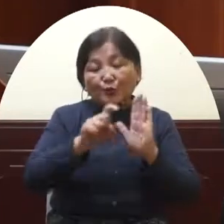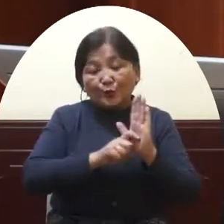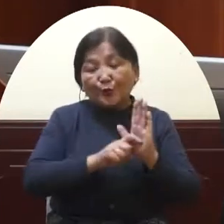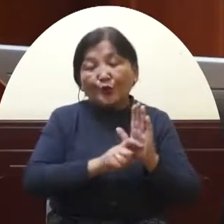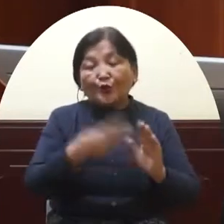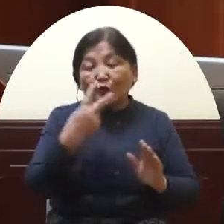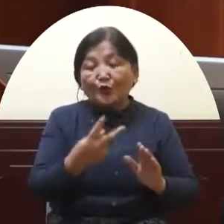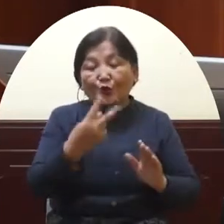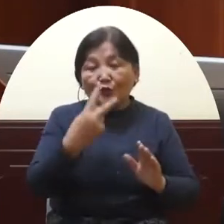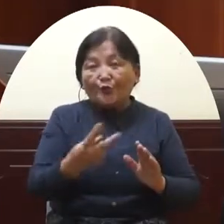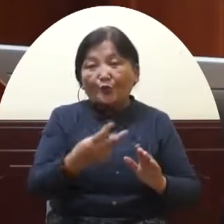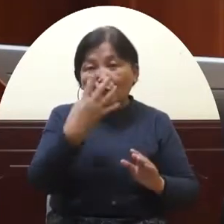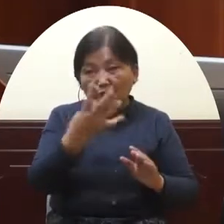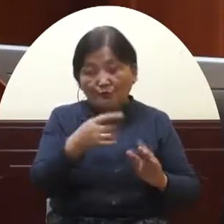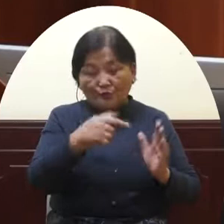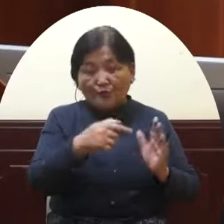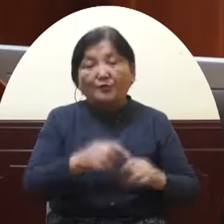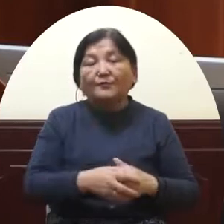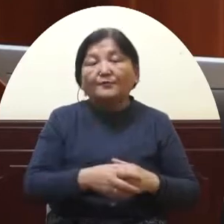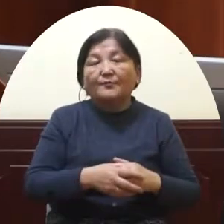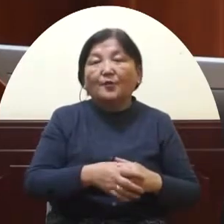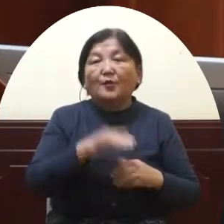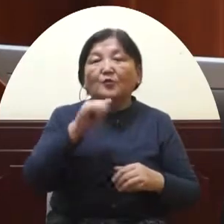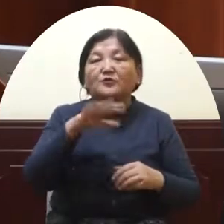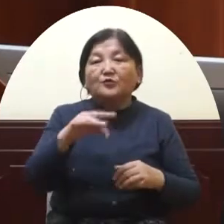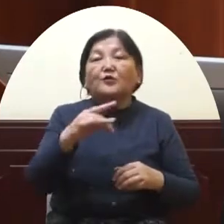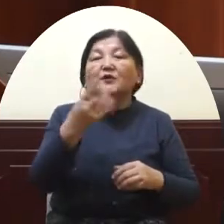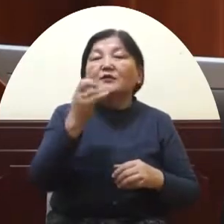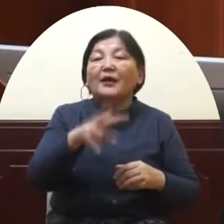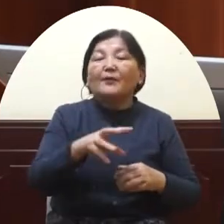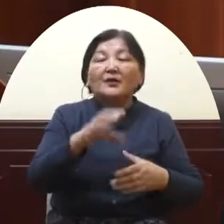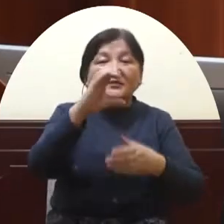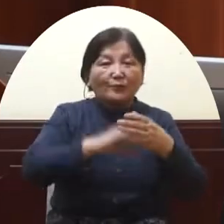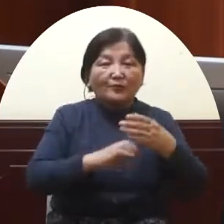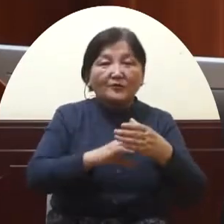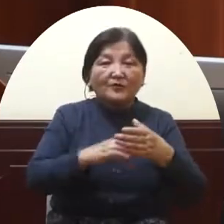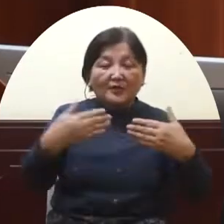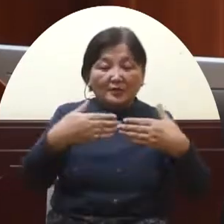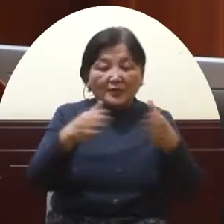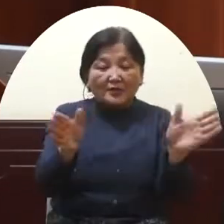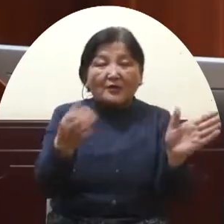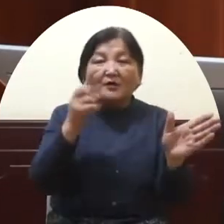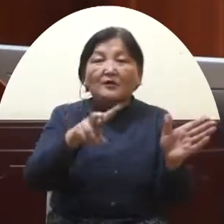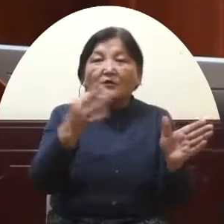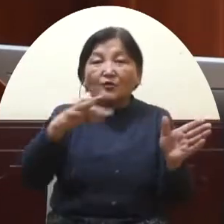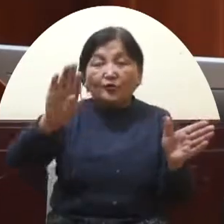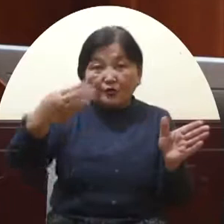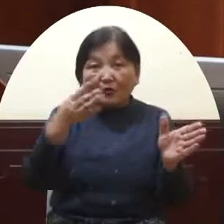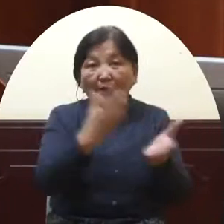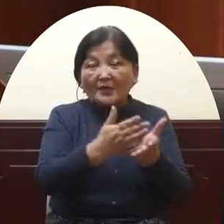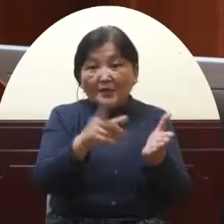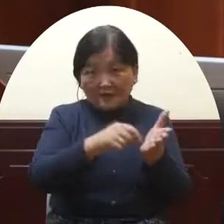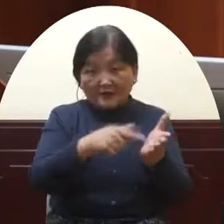хөтөлбөрийн 2-2-4 дээр улс төрийн намын санхүүжилтийг ил тод болгох ийм зорилт тавьсан